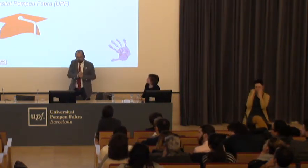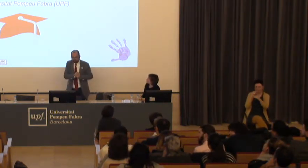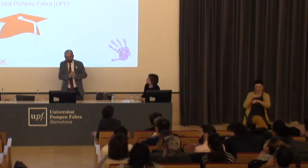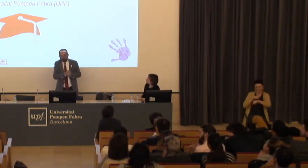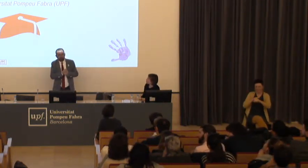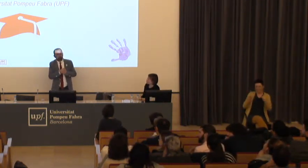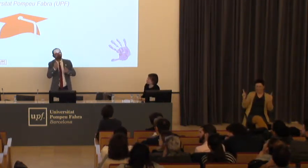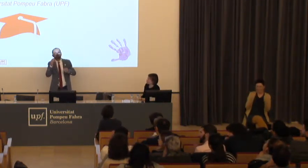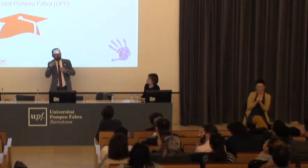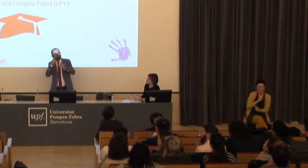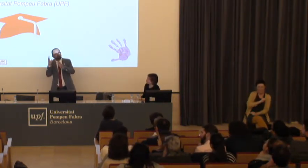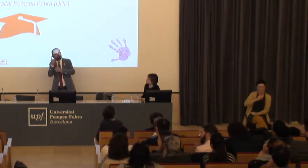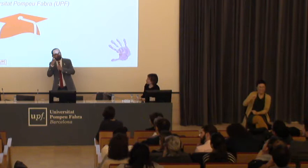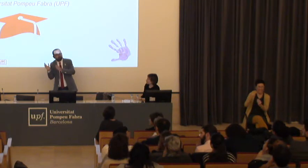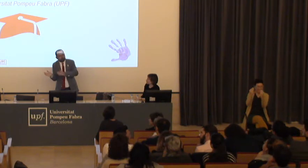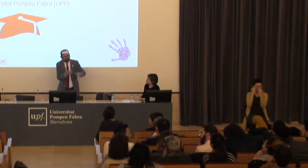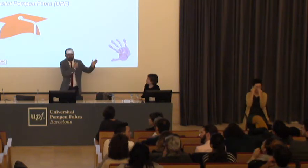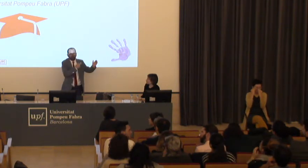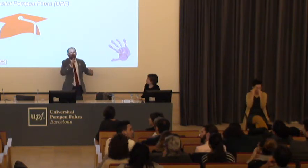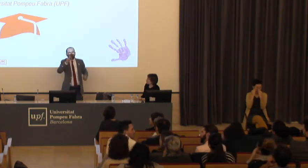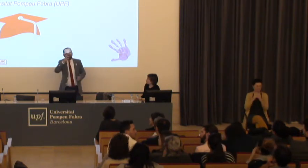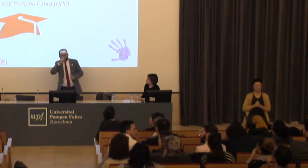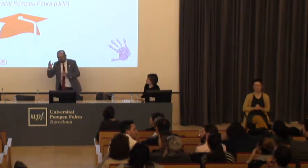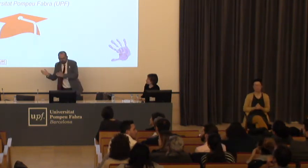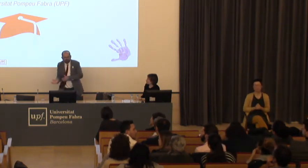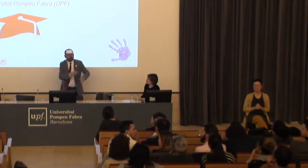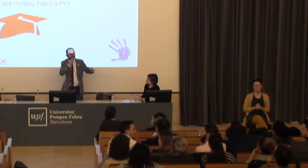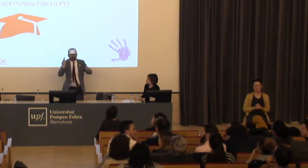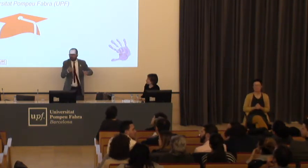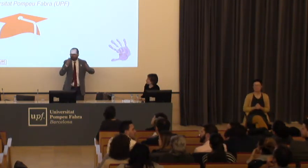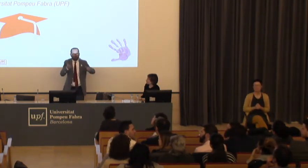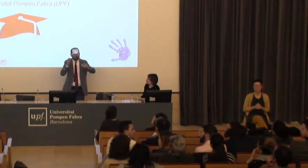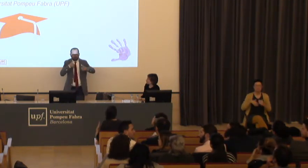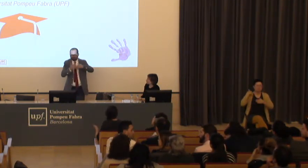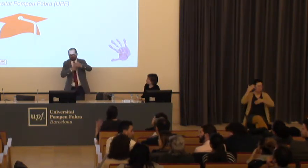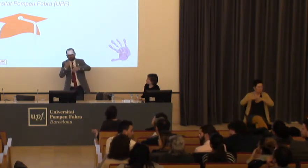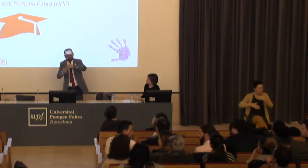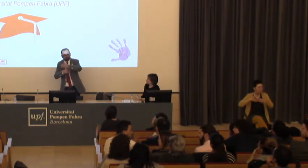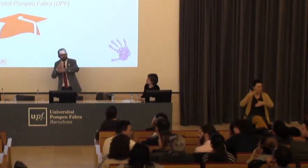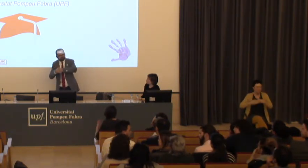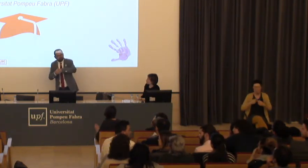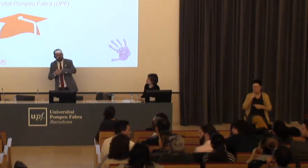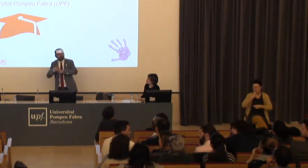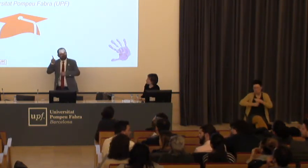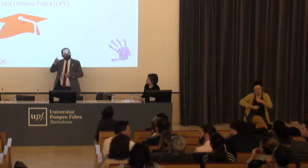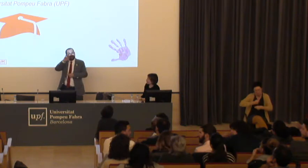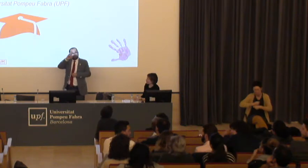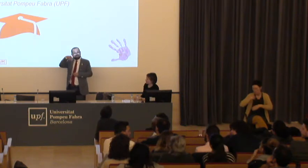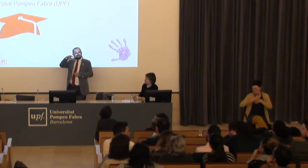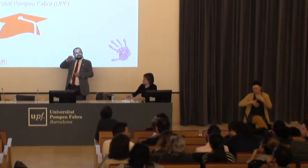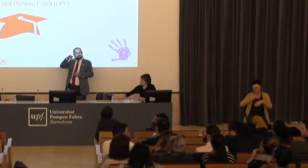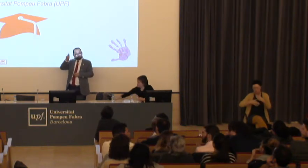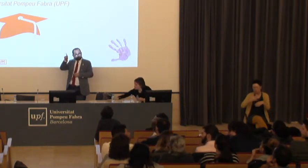Bé, doncs vam fer aquestes hores i vam continuar endavant. Llavors vam fer el primer any, bueno, van haver-hi més promocions, tot això va